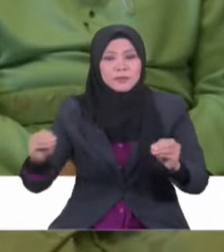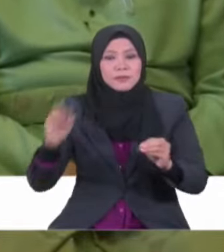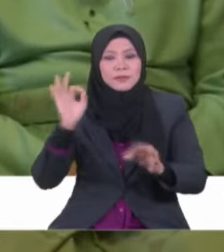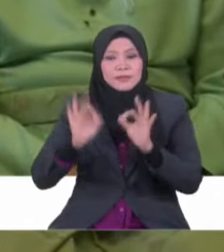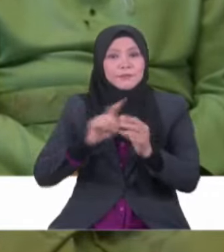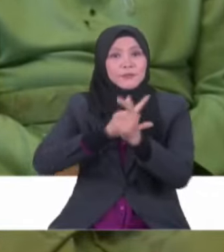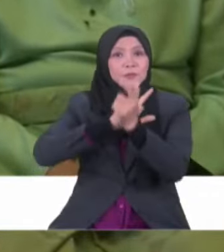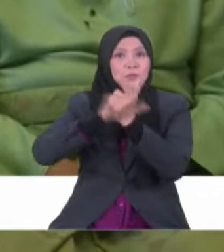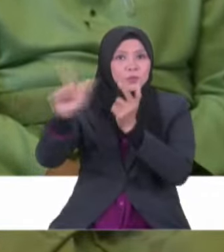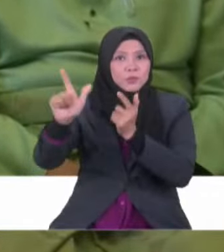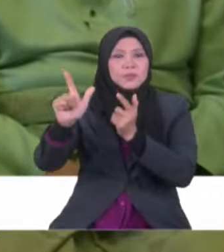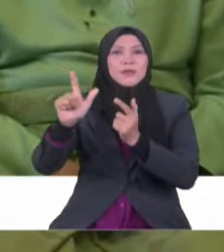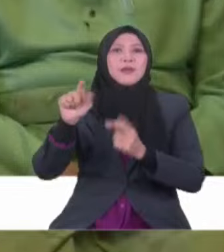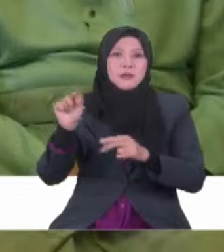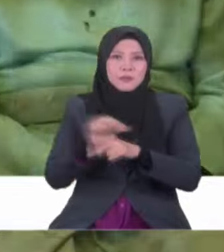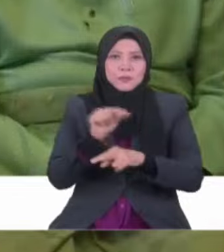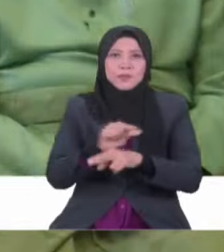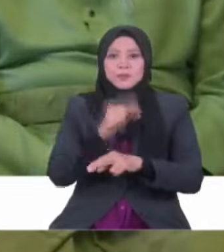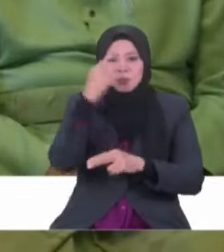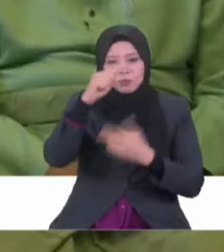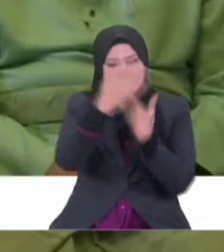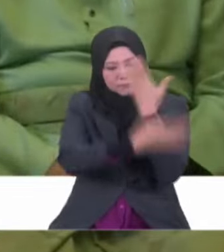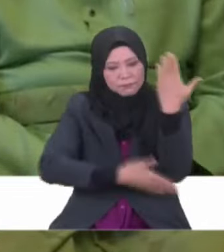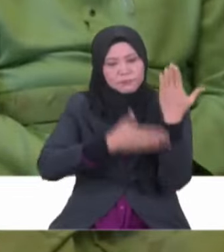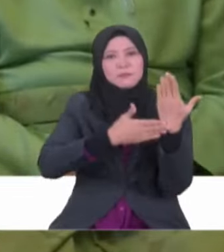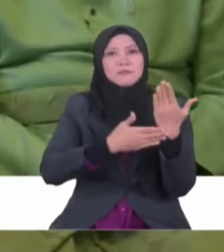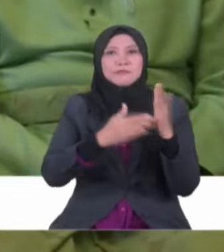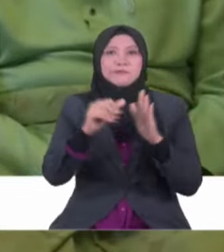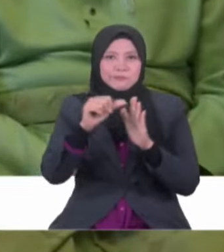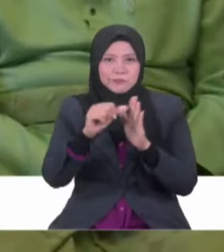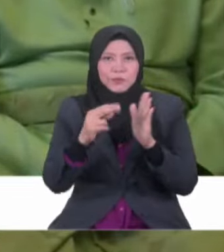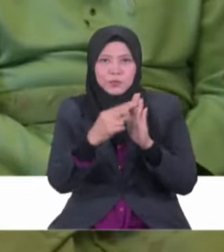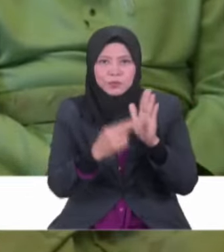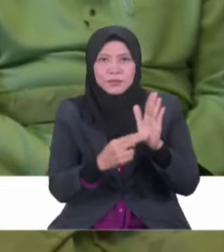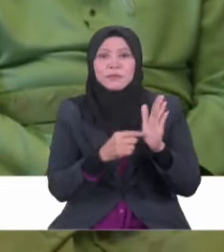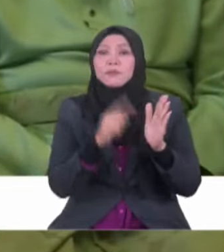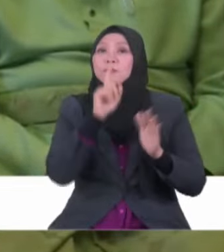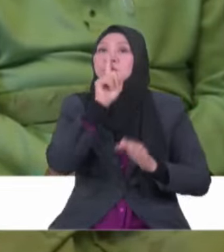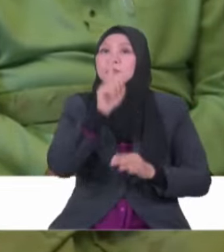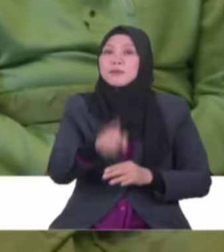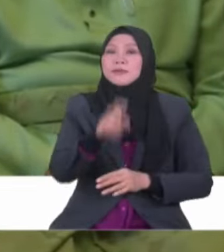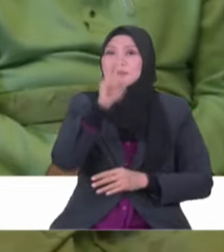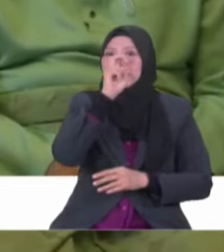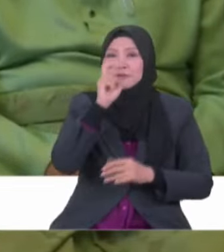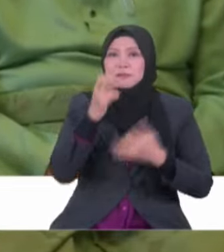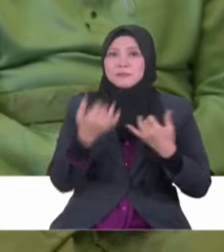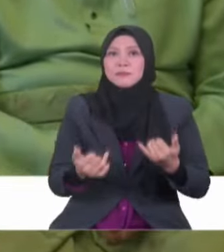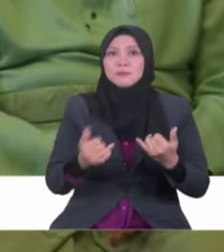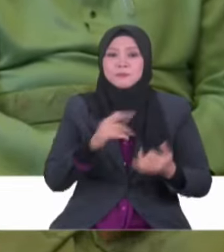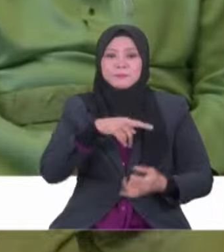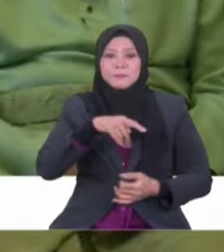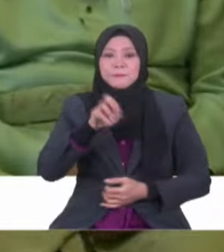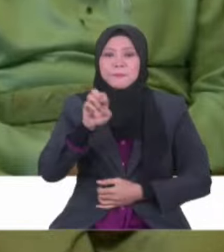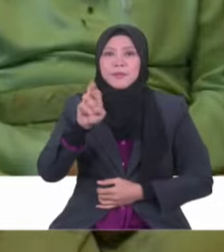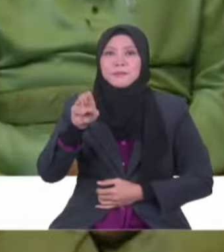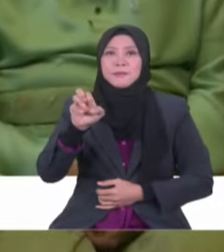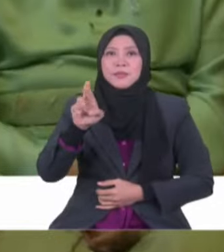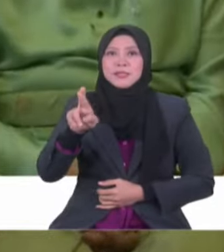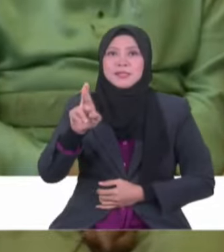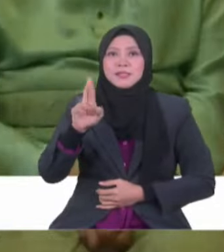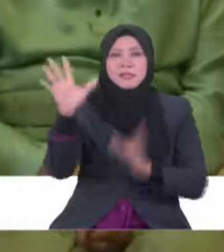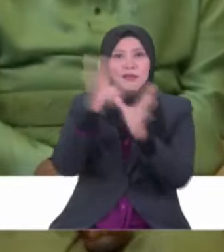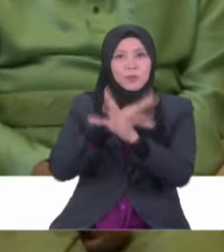diluluskan, dia terpakai bagi seluruh negara. Walaupun yang paling tegas mendesak adalah Premier Sarawak ya.